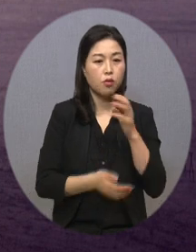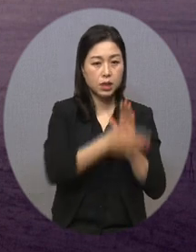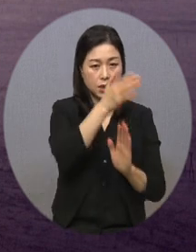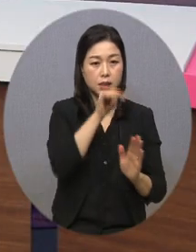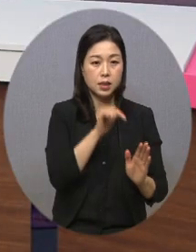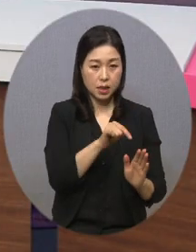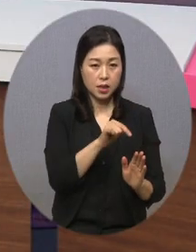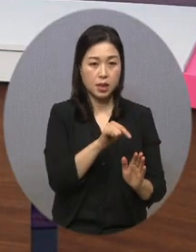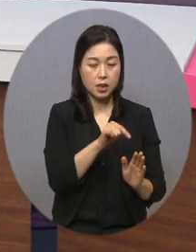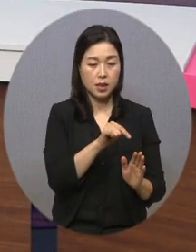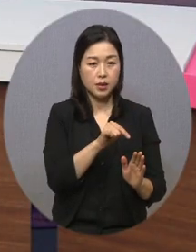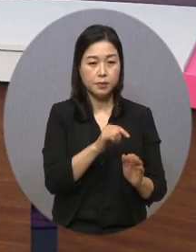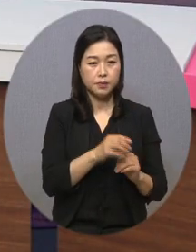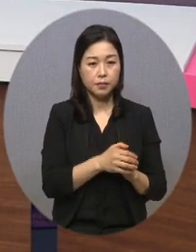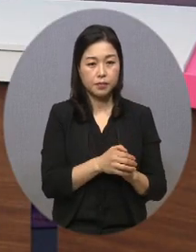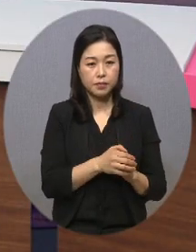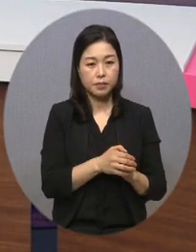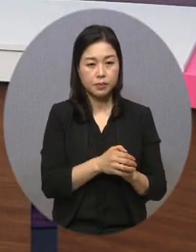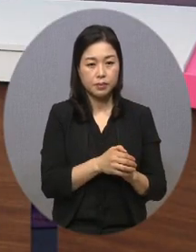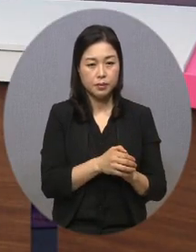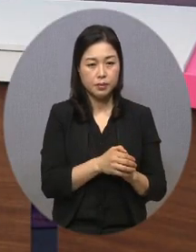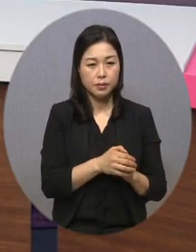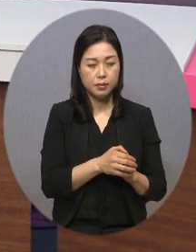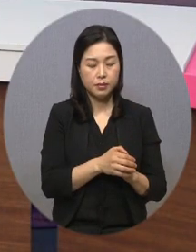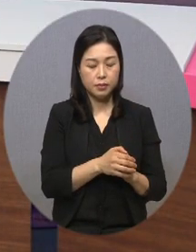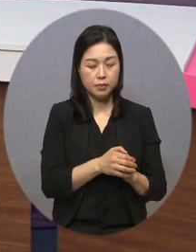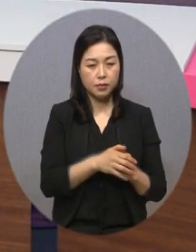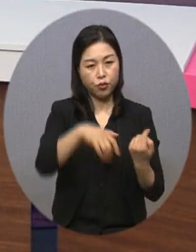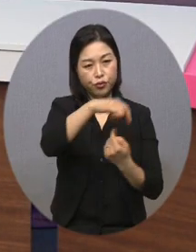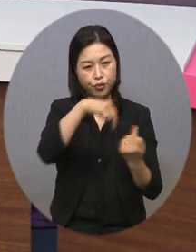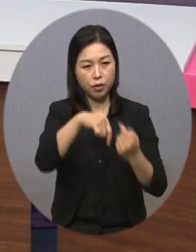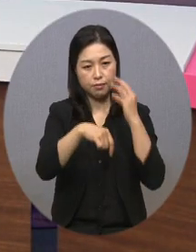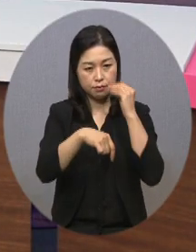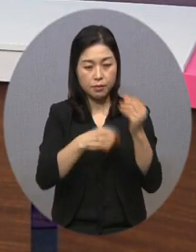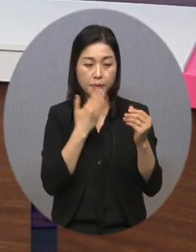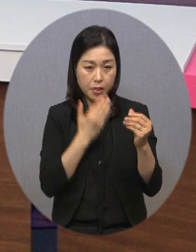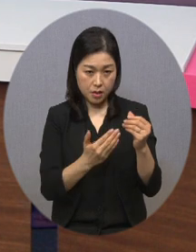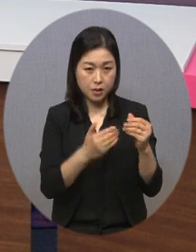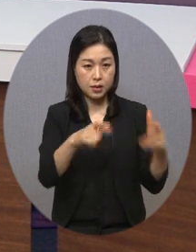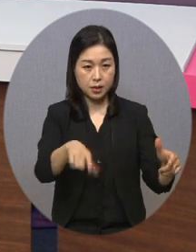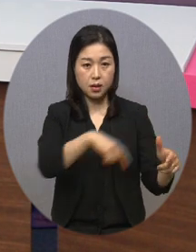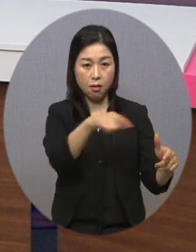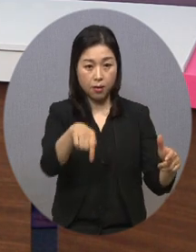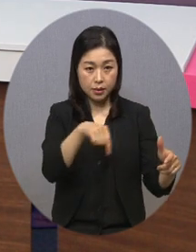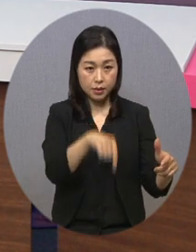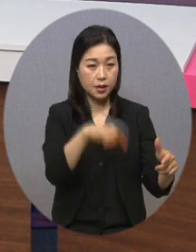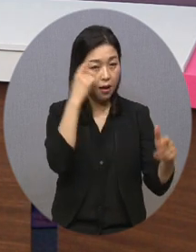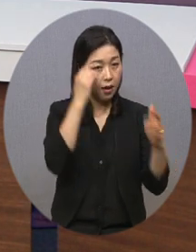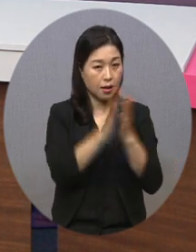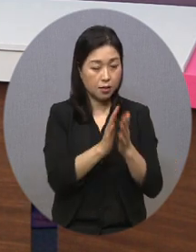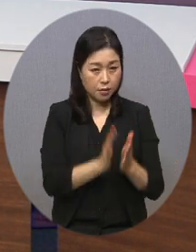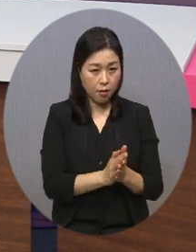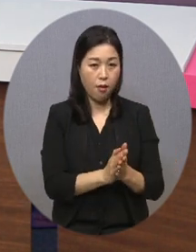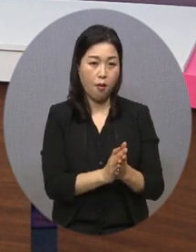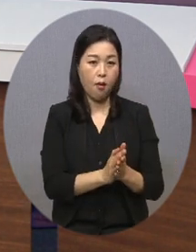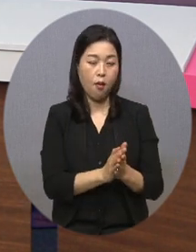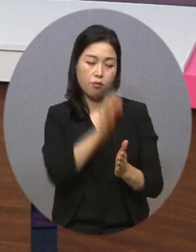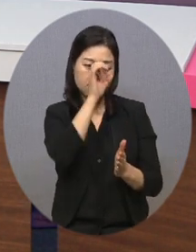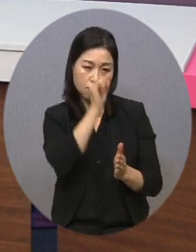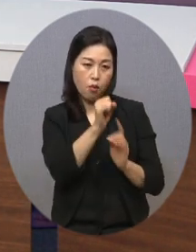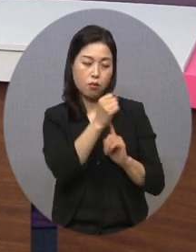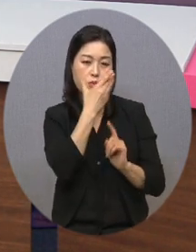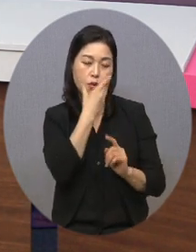비롯해서 자체 재정 자립도가 높은 지역의 경우에는 스스로 알아서 수준 높은